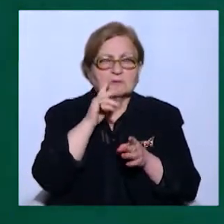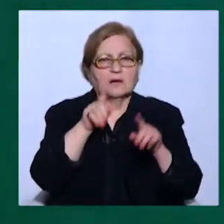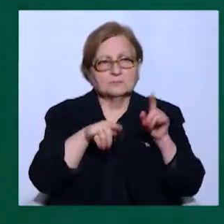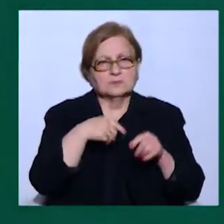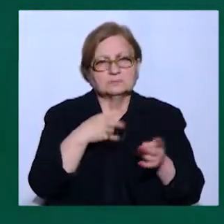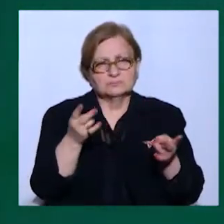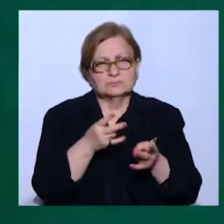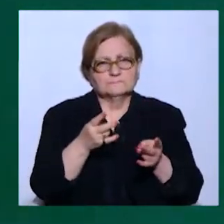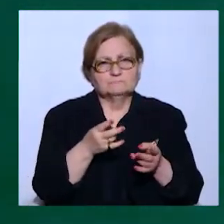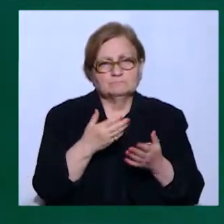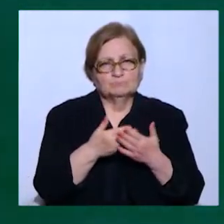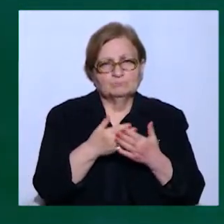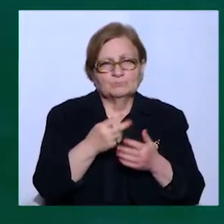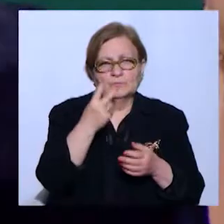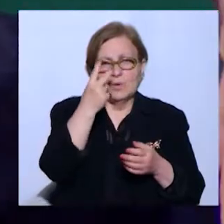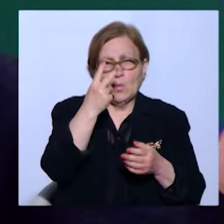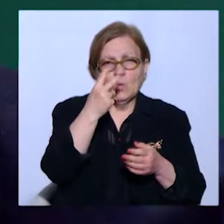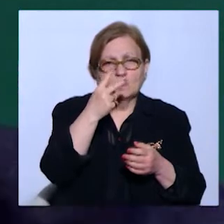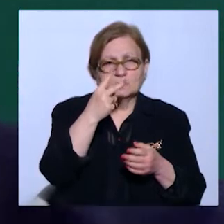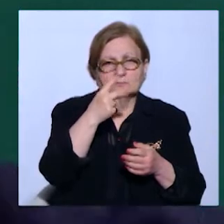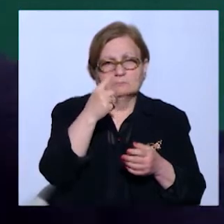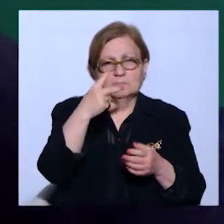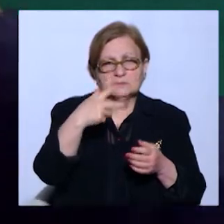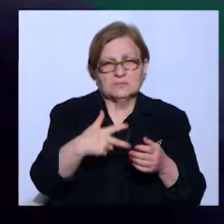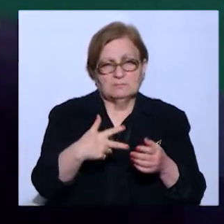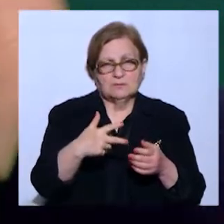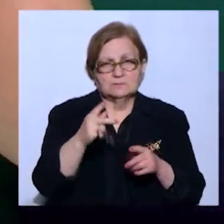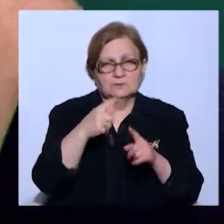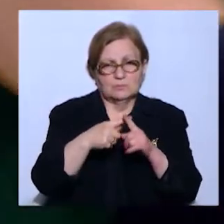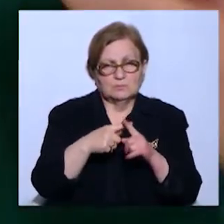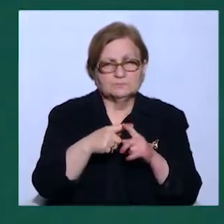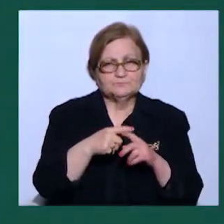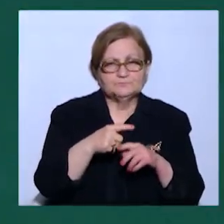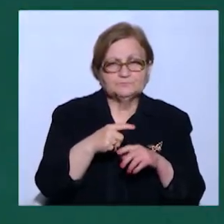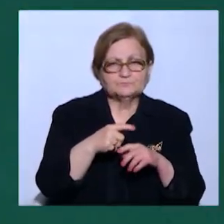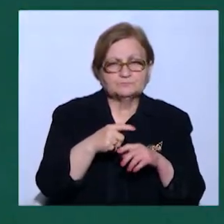ჭირდება მაგალითად 2-3-ც, რომ დაუმატო